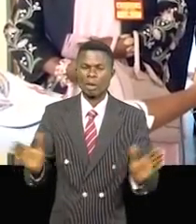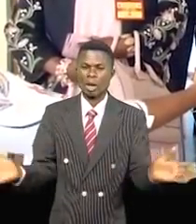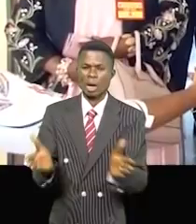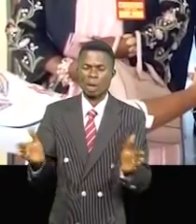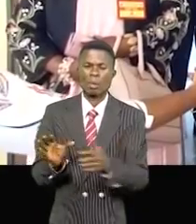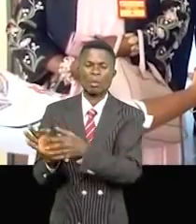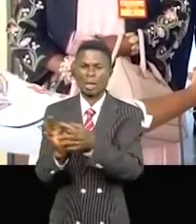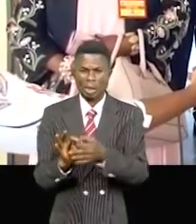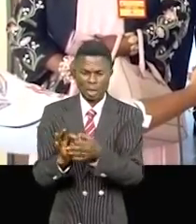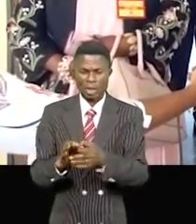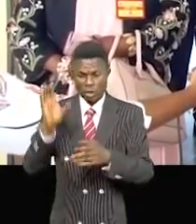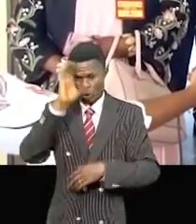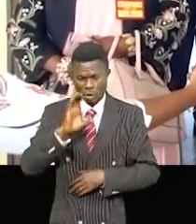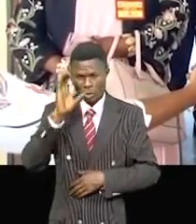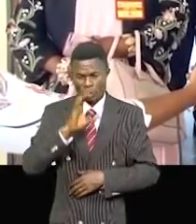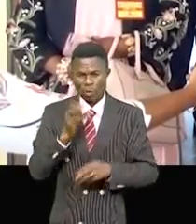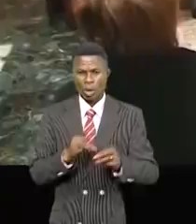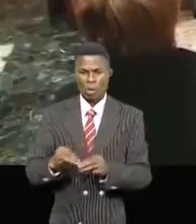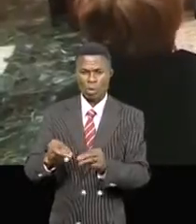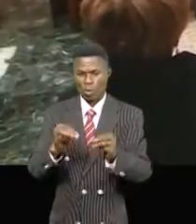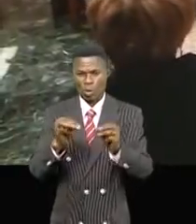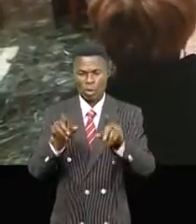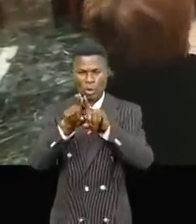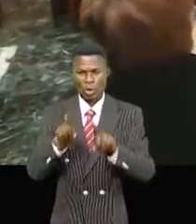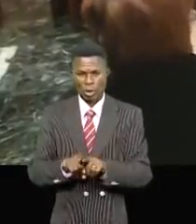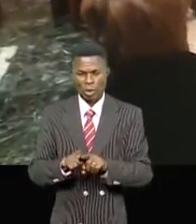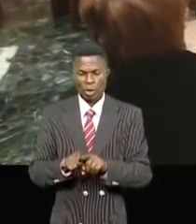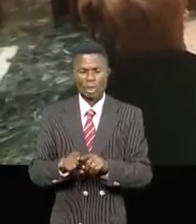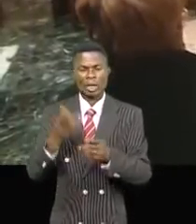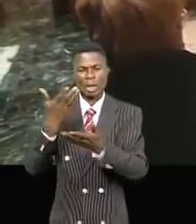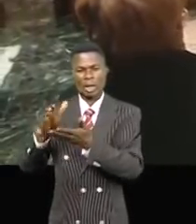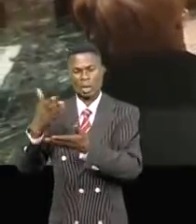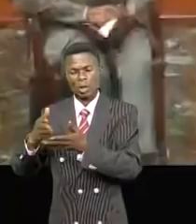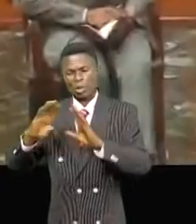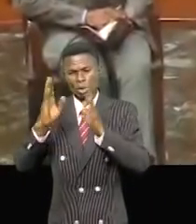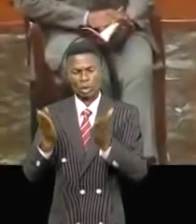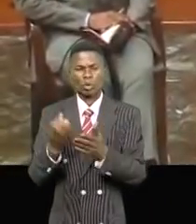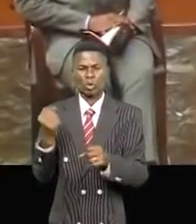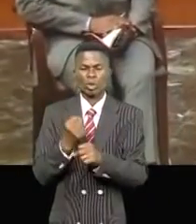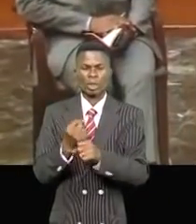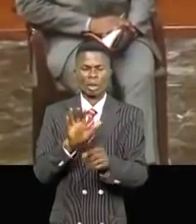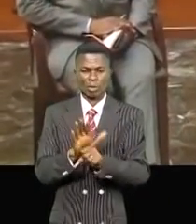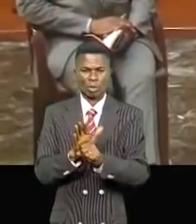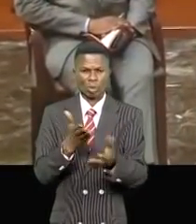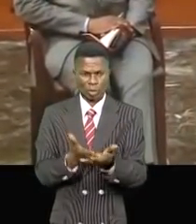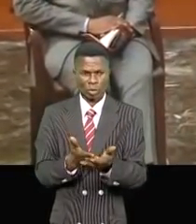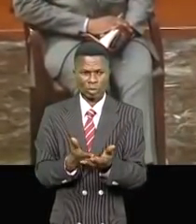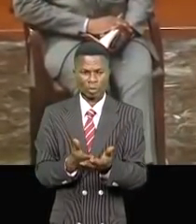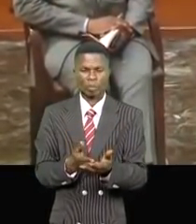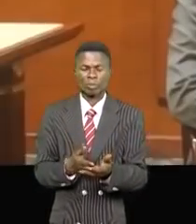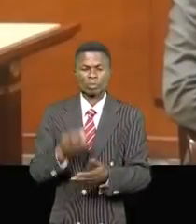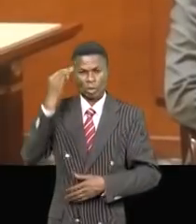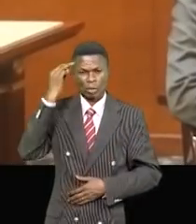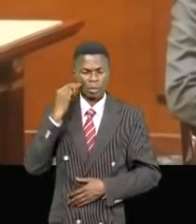cette coopération et de rechercher les moyens également de la diversifier à tous les domaines. À en croire Othman Gherandi,